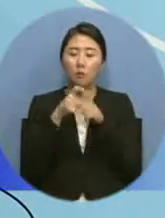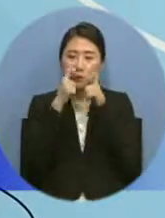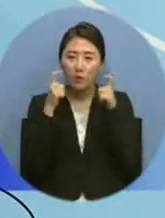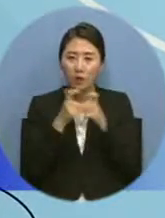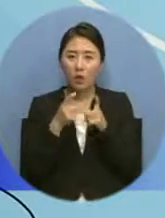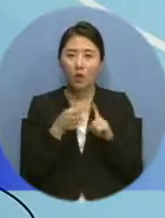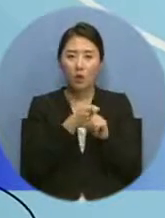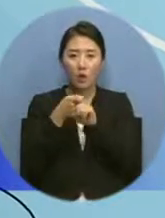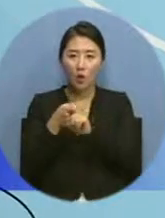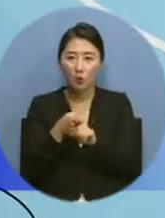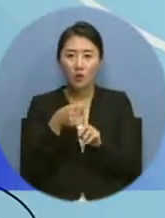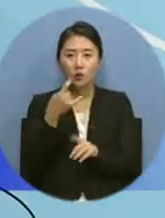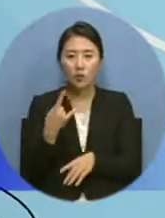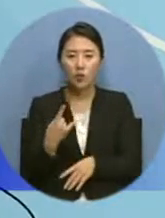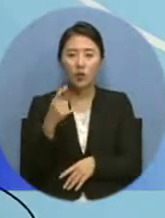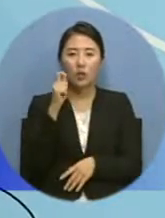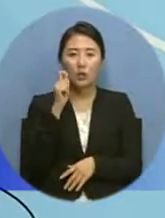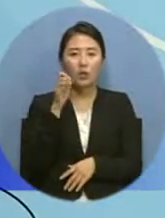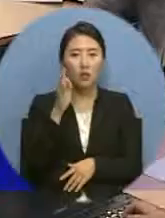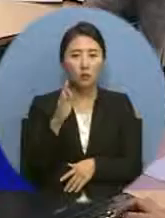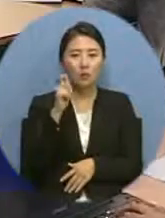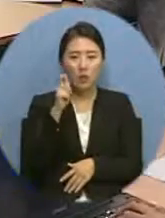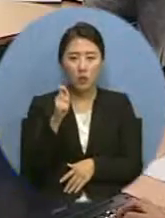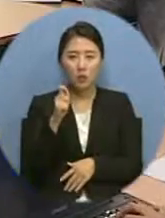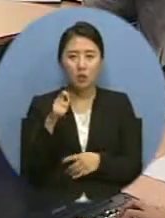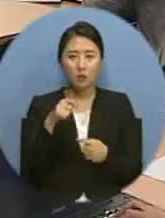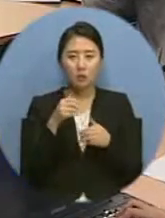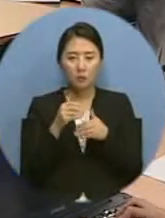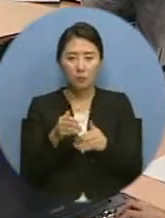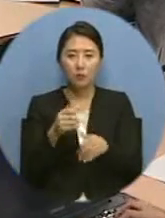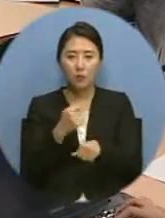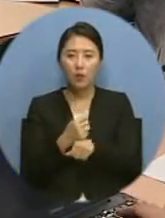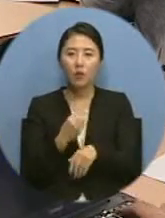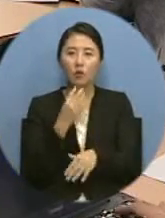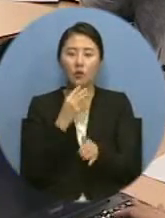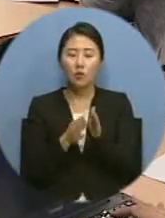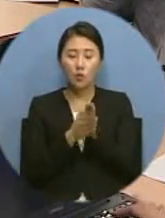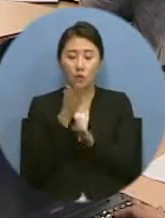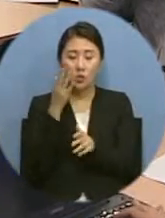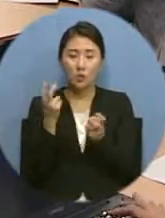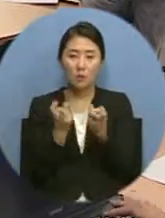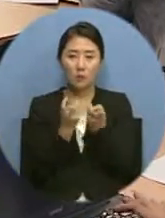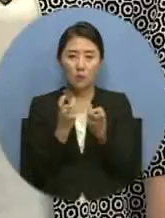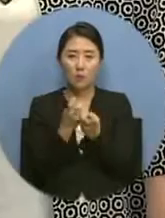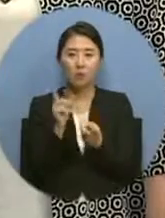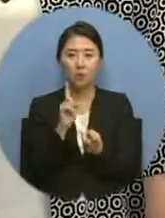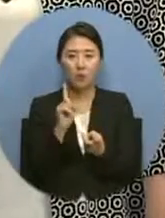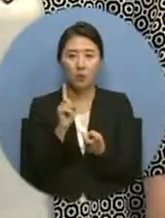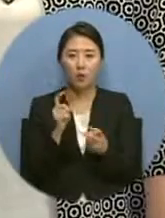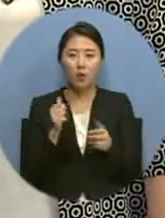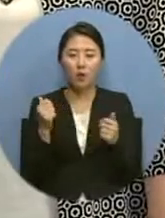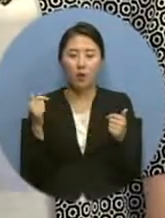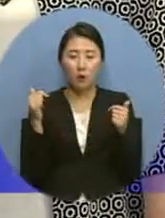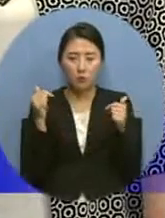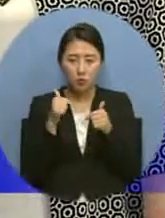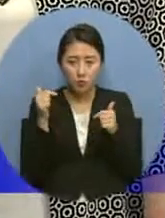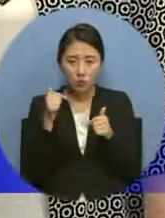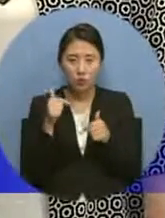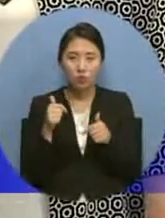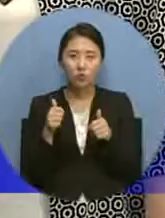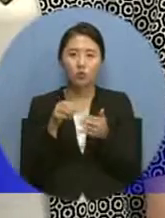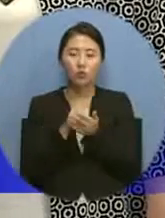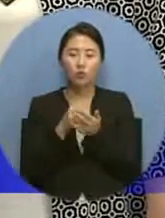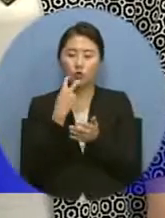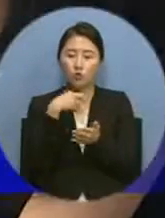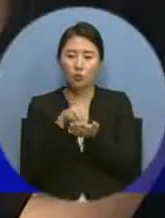협의체를 구성하고 또 TFT를 가동하고 서울시 교육청이 내놓은 개선 방안을 보면 과열 경쟁과 중복 지원